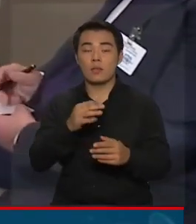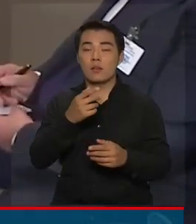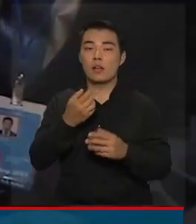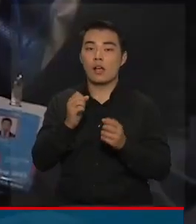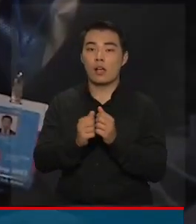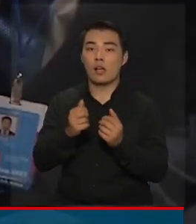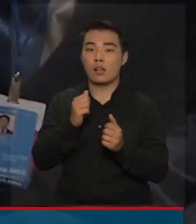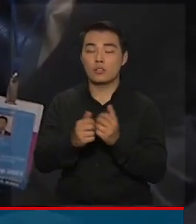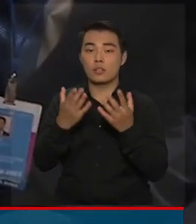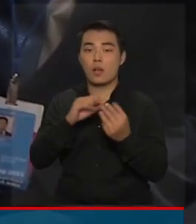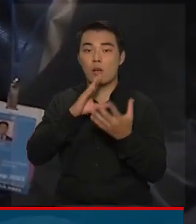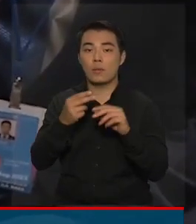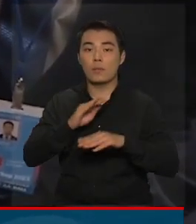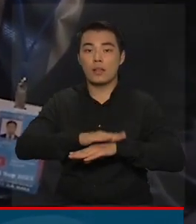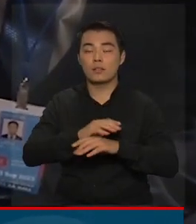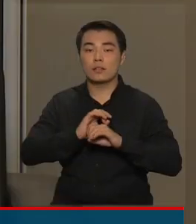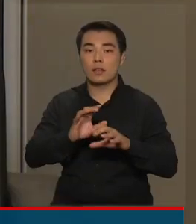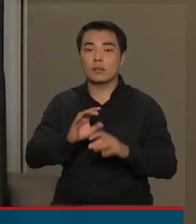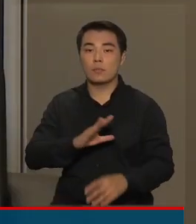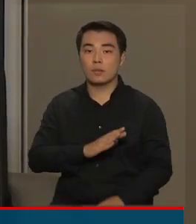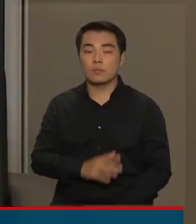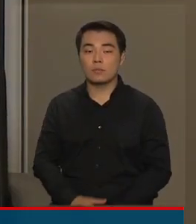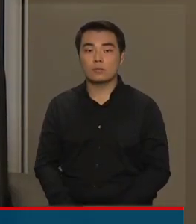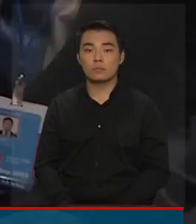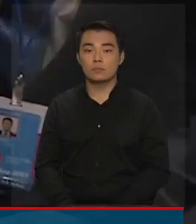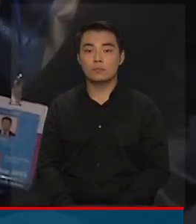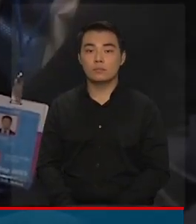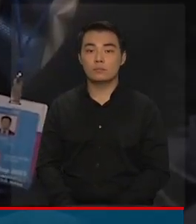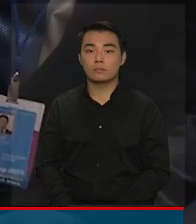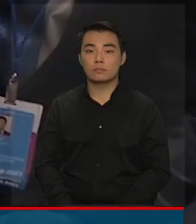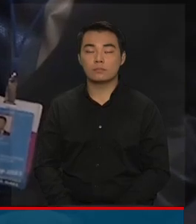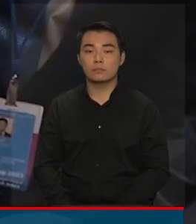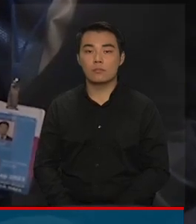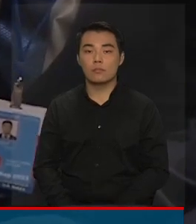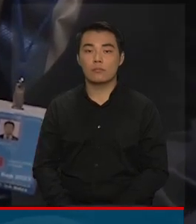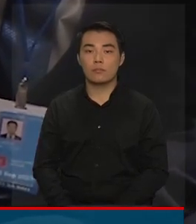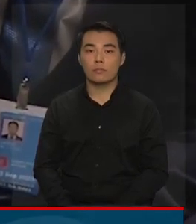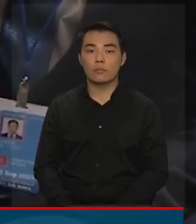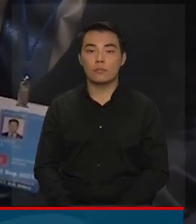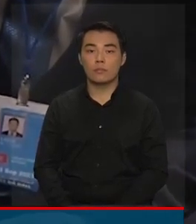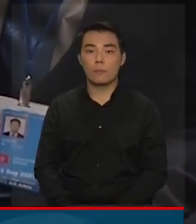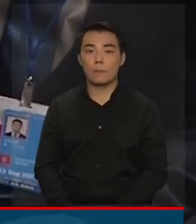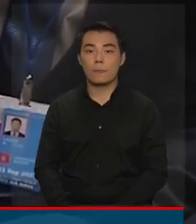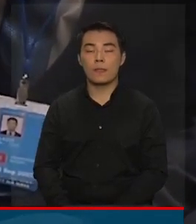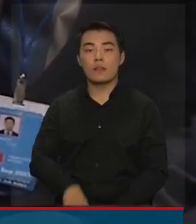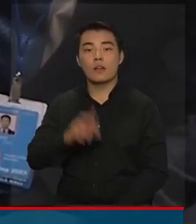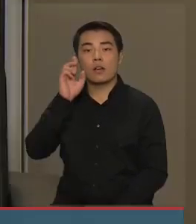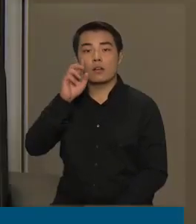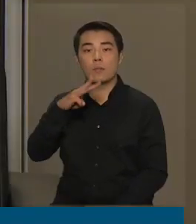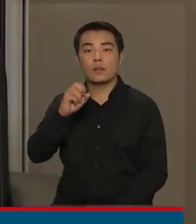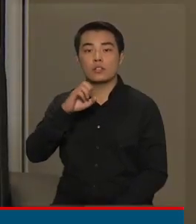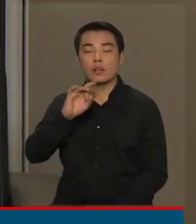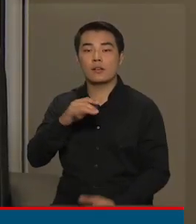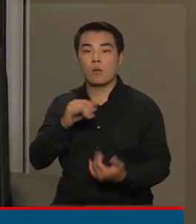халықаралық мәселелер төңірегінде пікір алмасты. Еліміздің Мажарстанмен